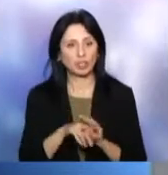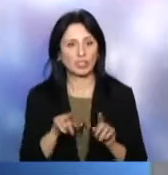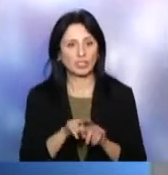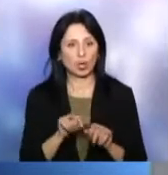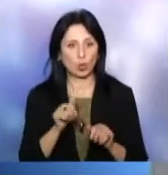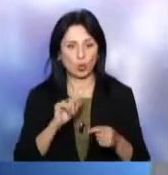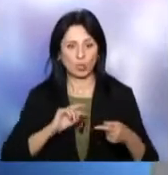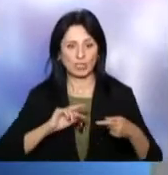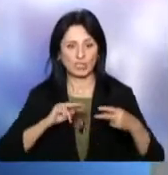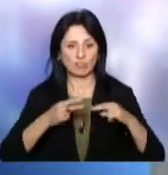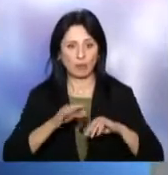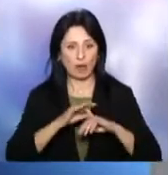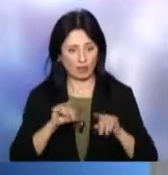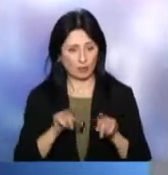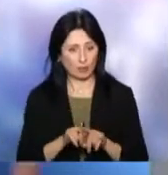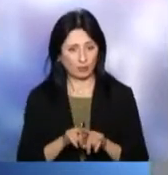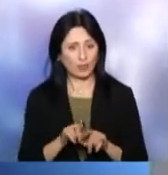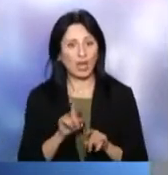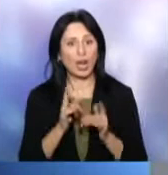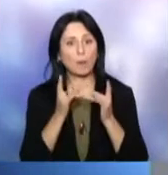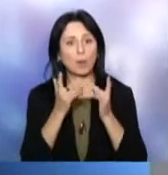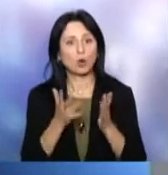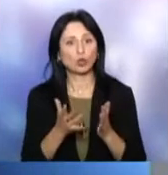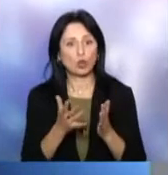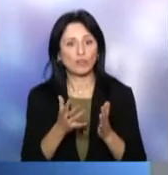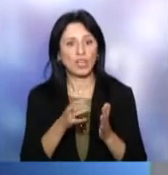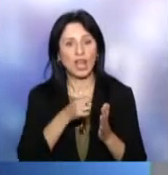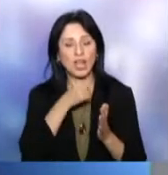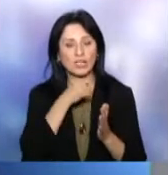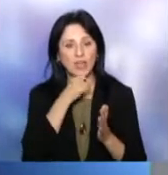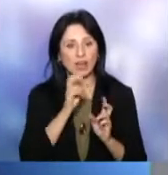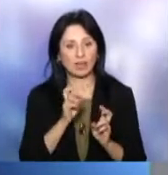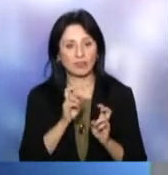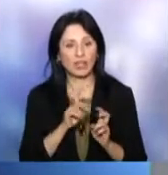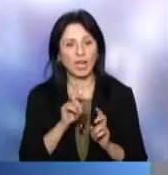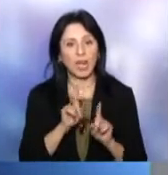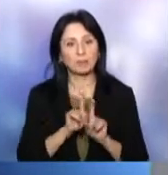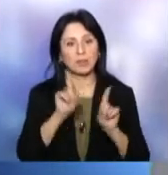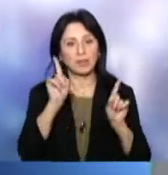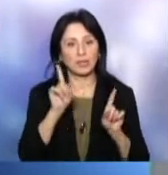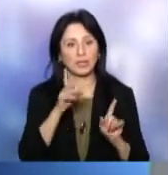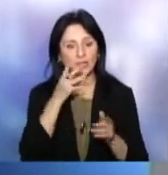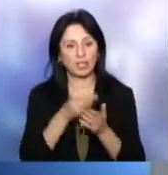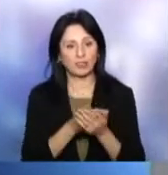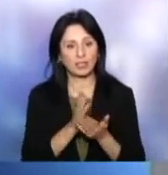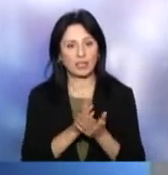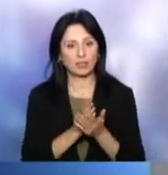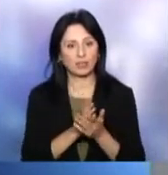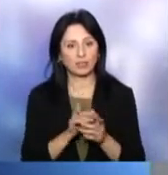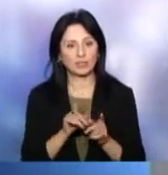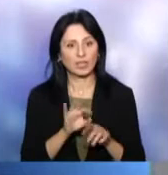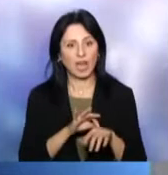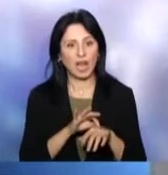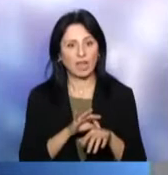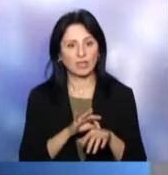როგორ იცვლება კანი ასაკთან ერთად, რა მოთხოვნებს აყენებს ასაკი, რა თავისებურება აქვს, ასაკოვან კანს